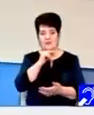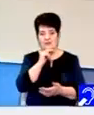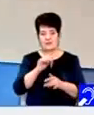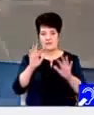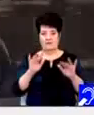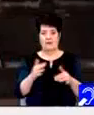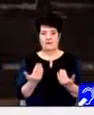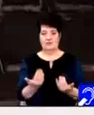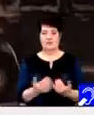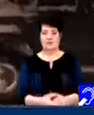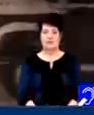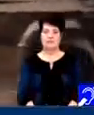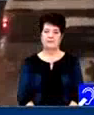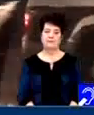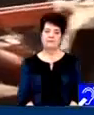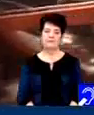prudenți.